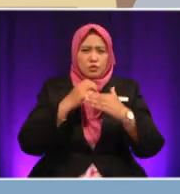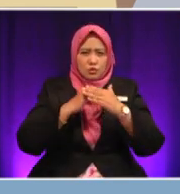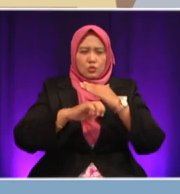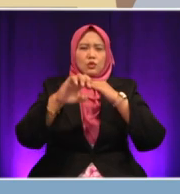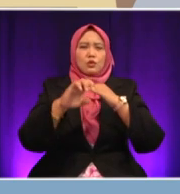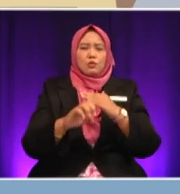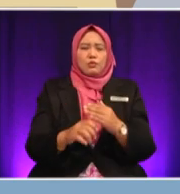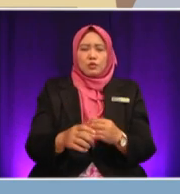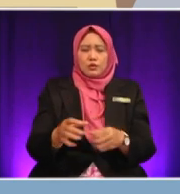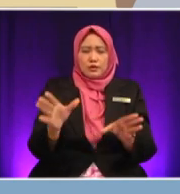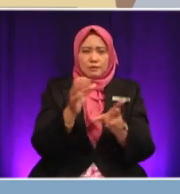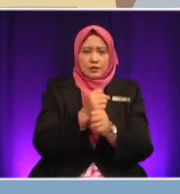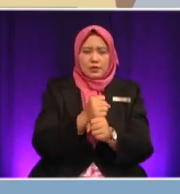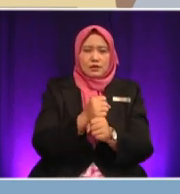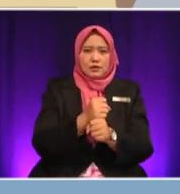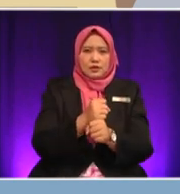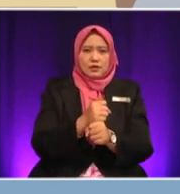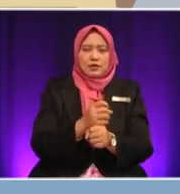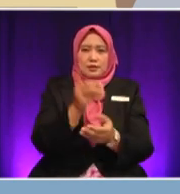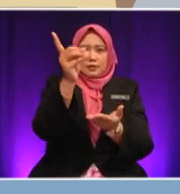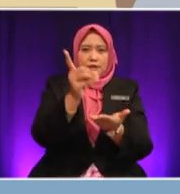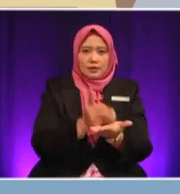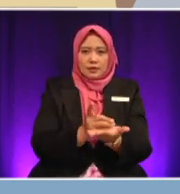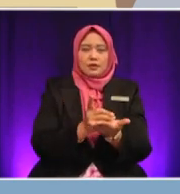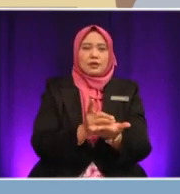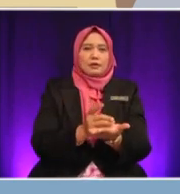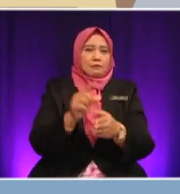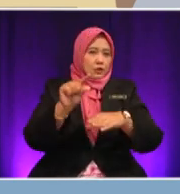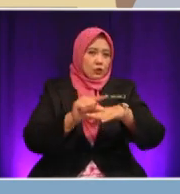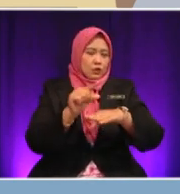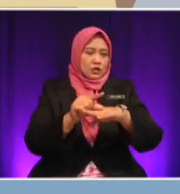untuk dapatkan data pengguna Oke kalau azma